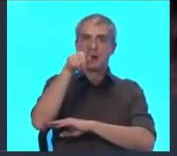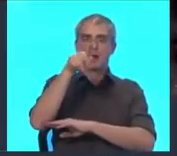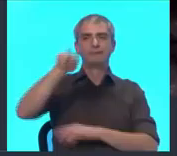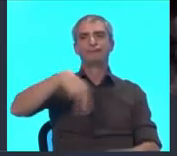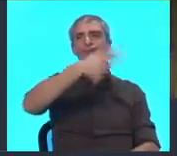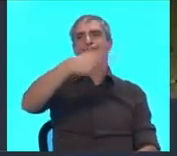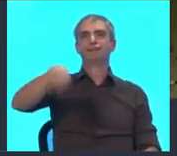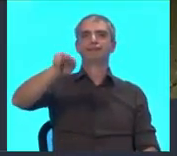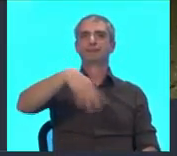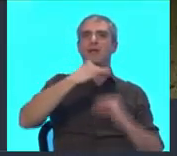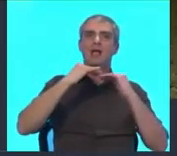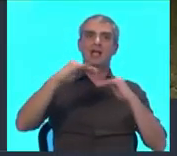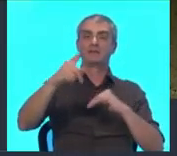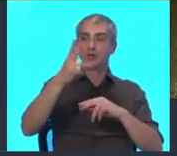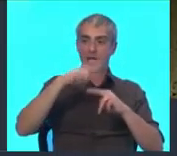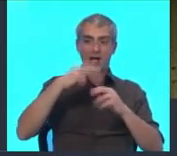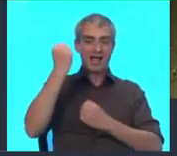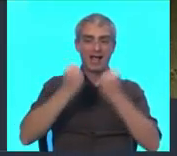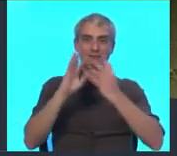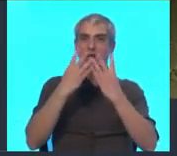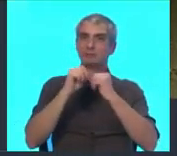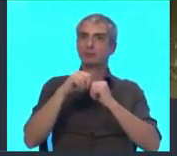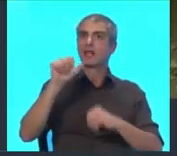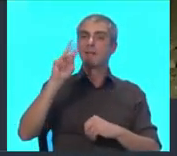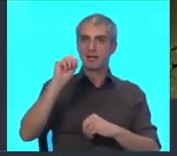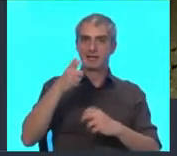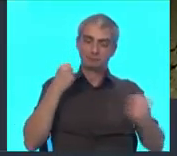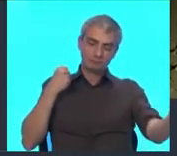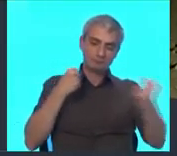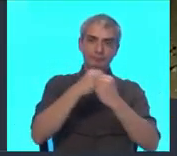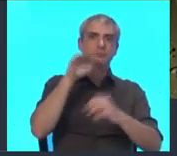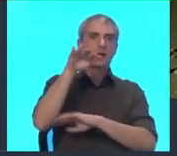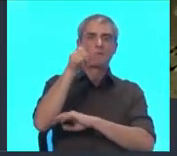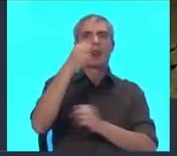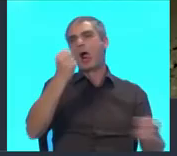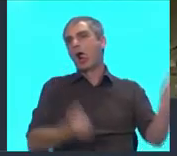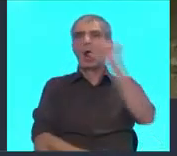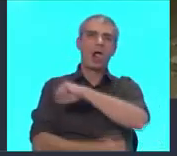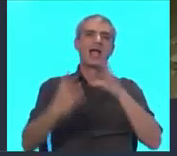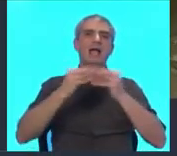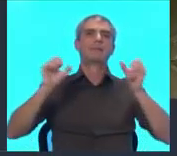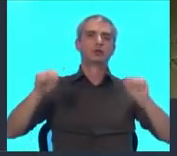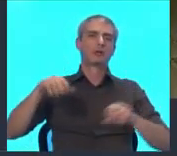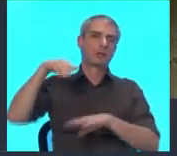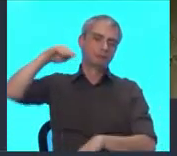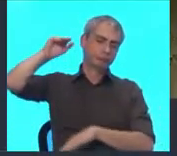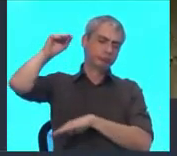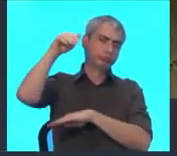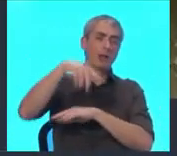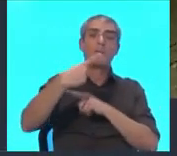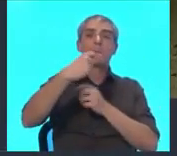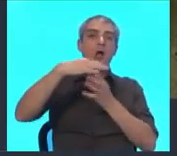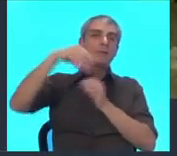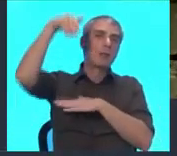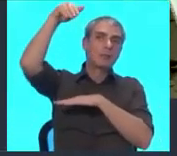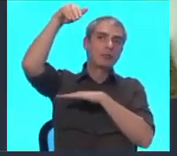הכביש. לאחר שרכבם של בני משפחת אלמקייס מתנגש בגמל, הם מאבדים שליטה ומדרדרים לאורך מאות מטרים